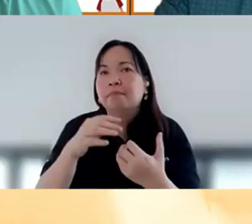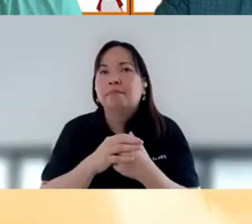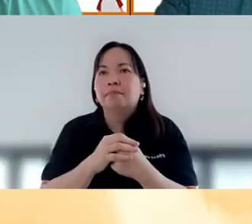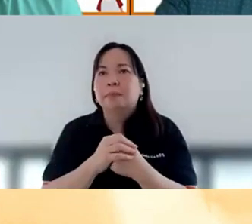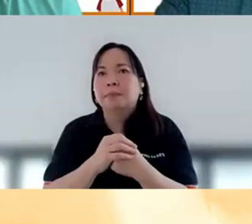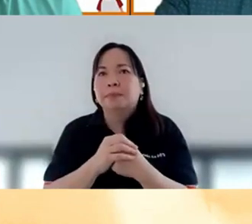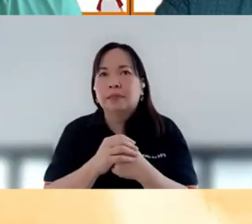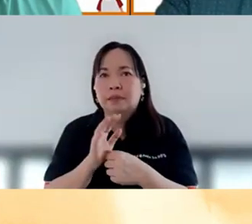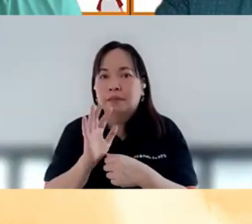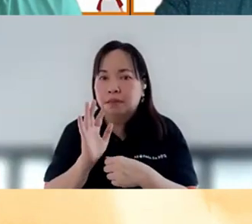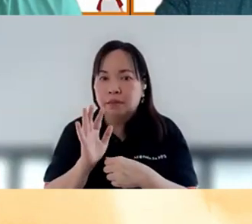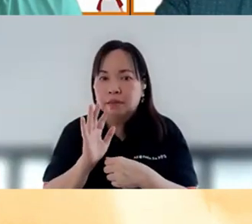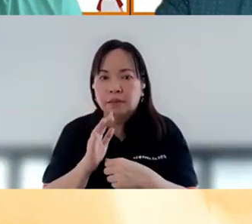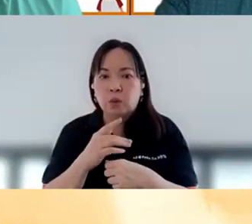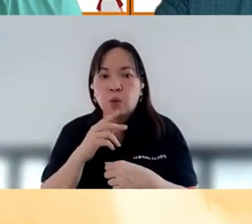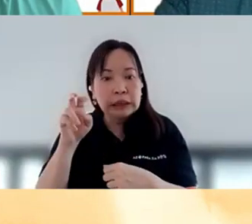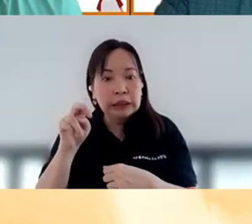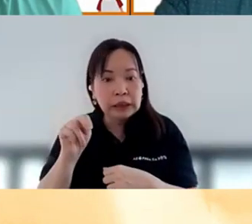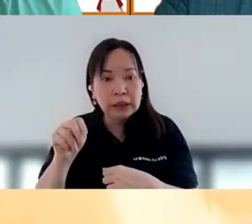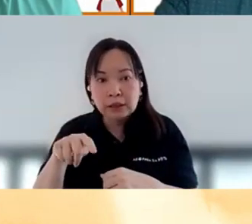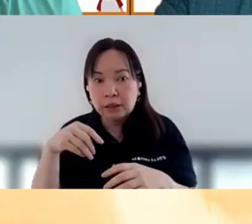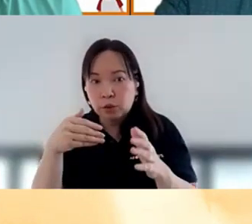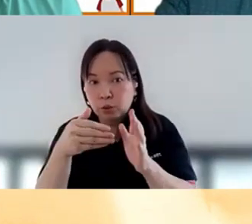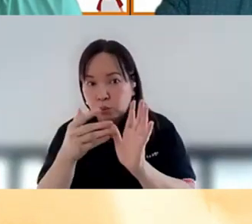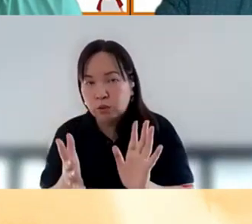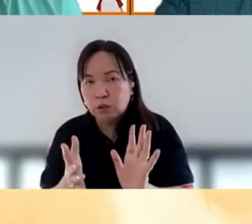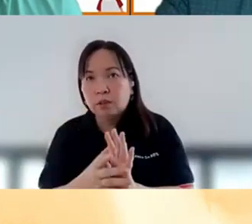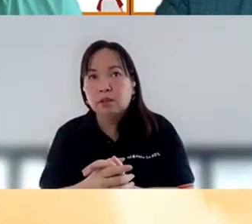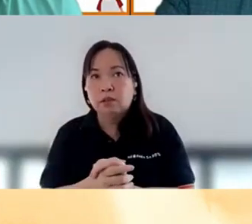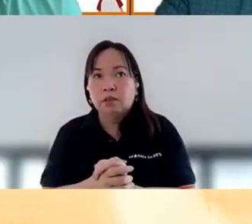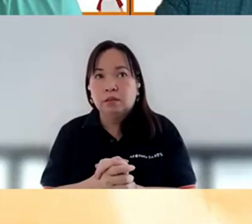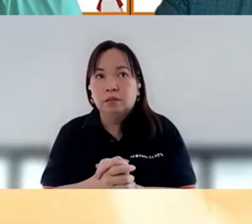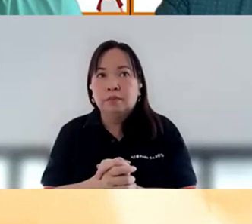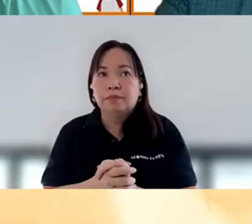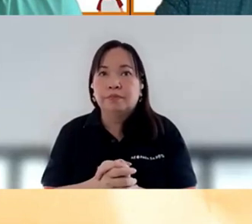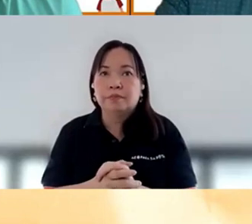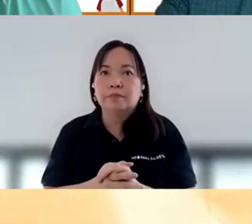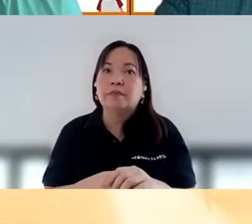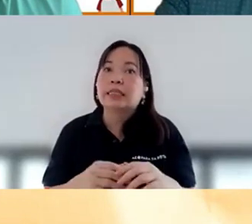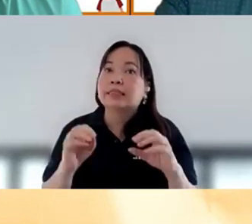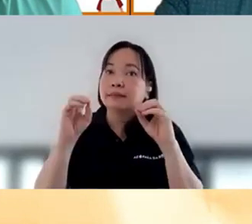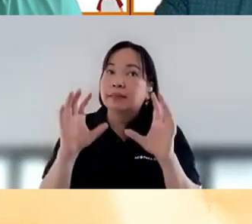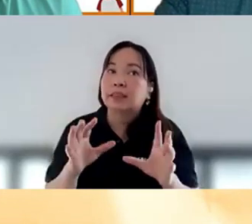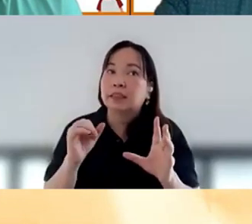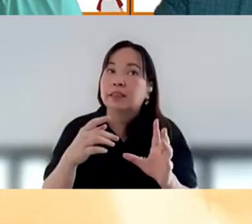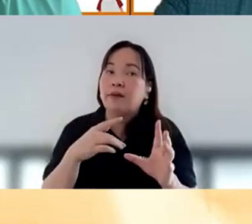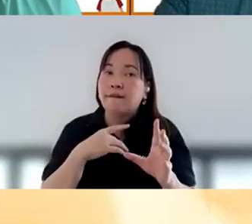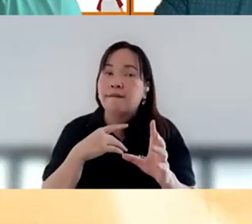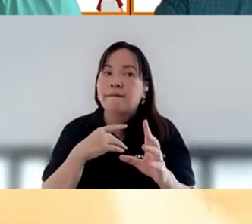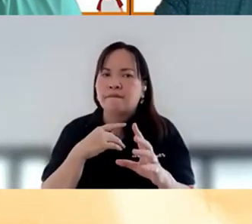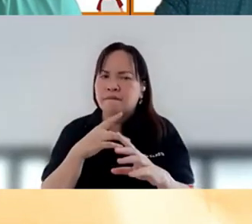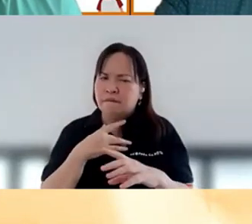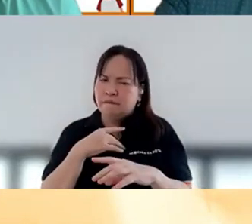mga needs. So ang mga teachers, kung meron silang mga red flags na nakikita,